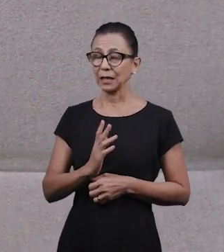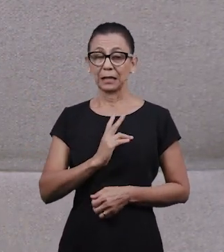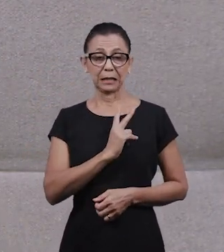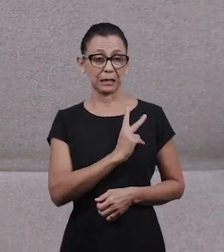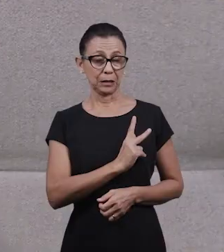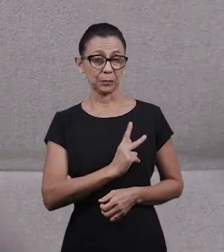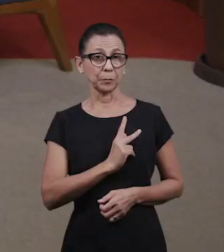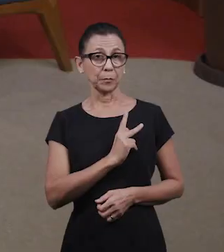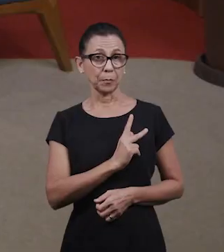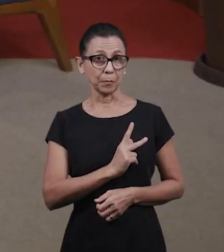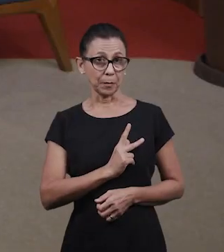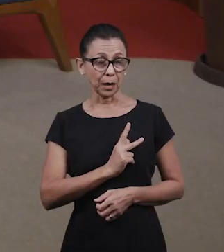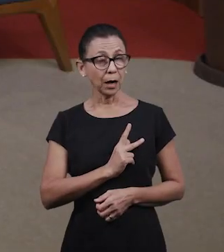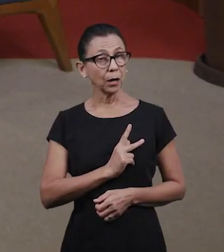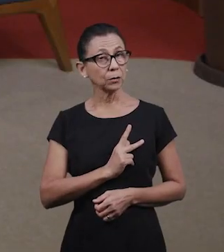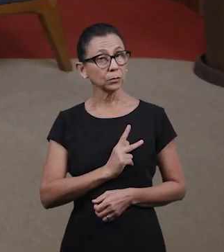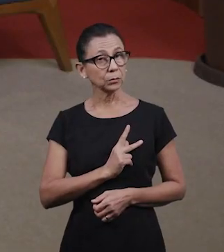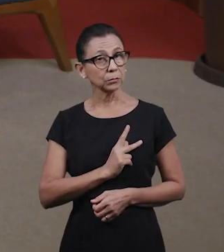l'Éphésiens, il dit,